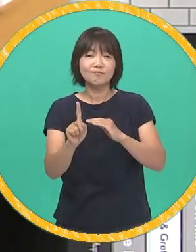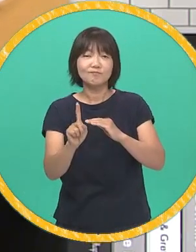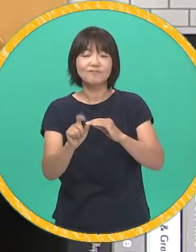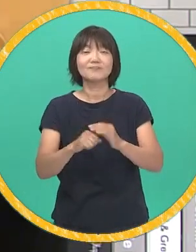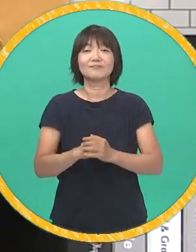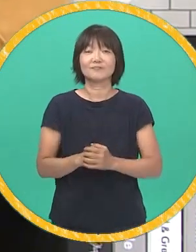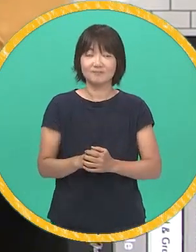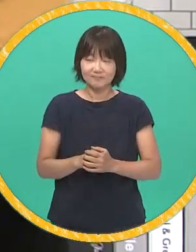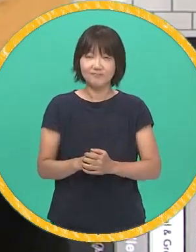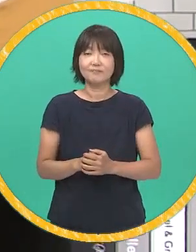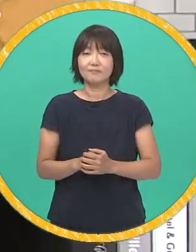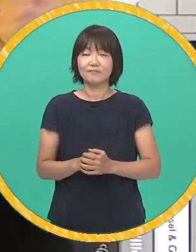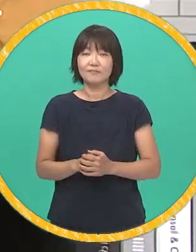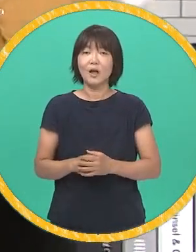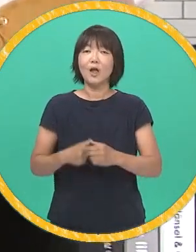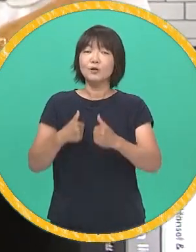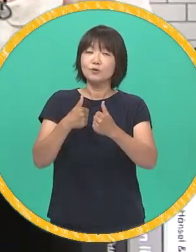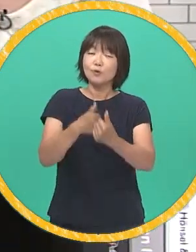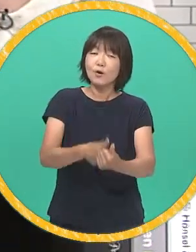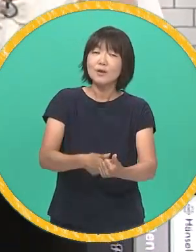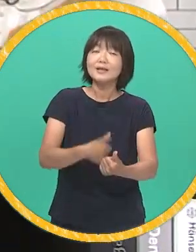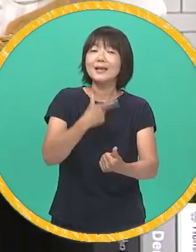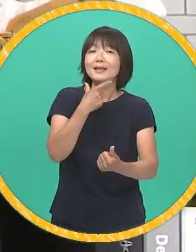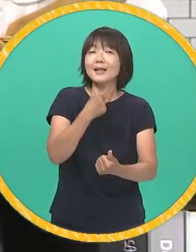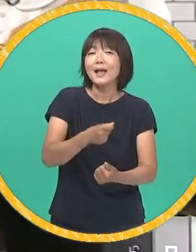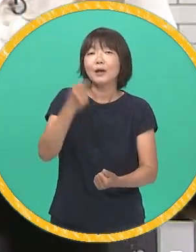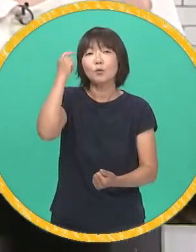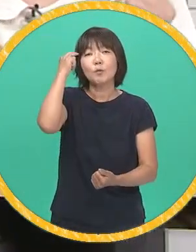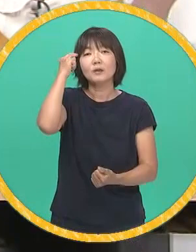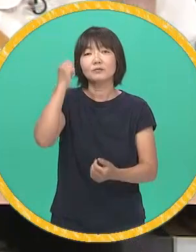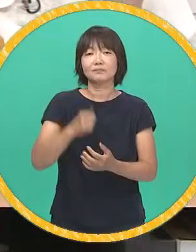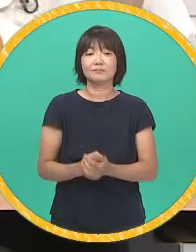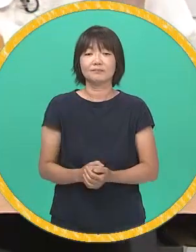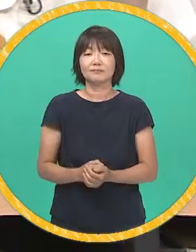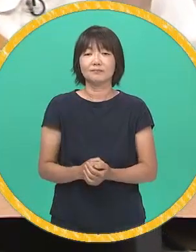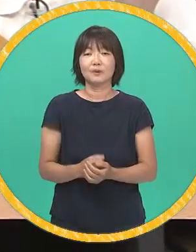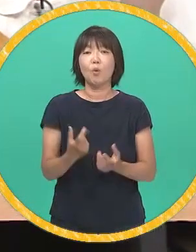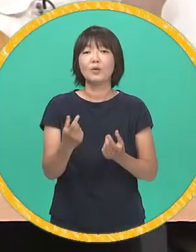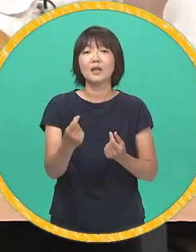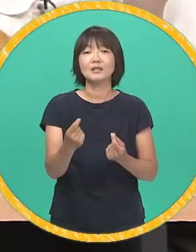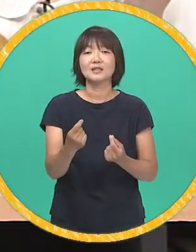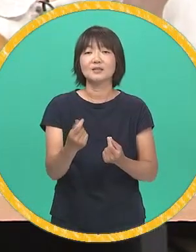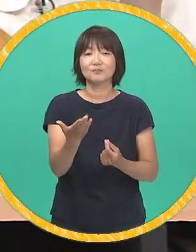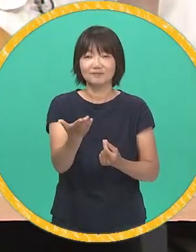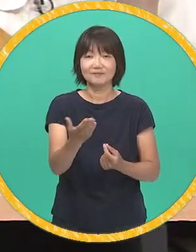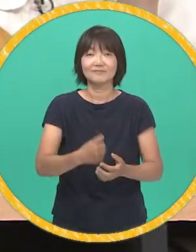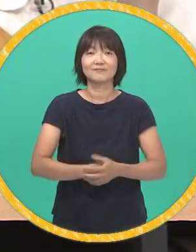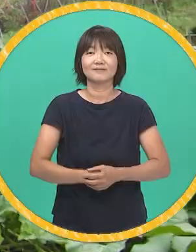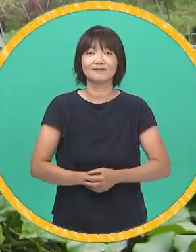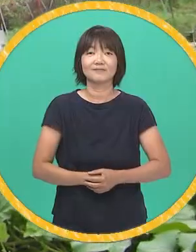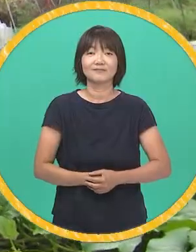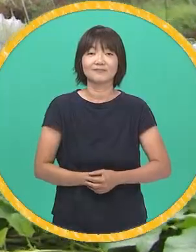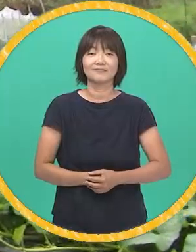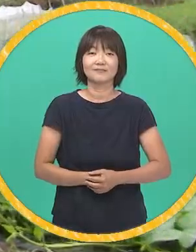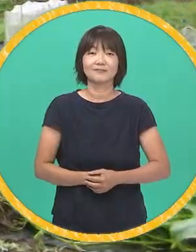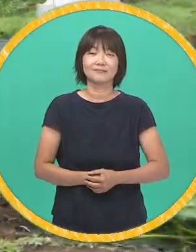んだと思いますかあれば切った矯正してみたいからださんも今そのまま浮いてるどうぞ